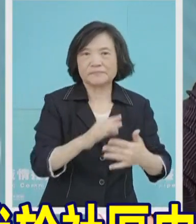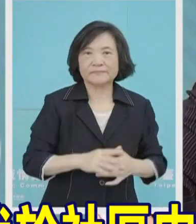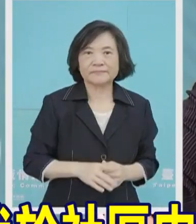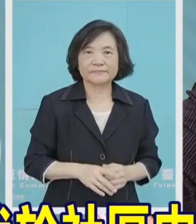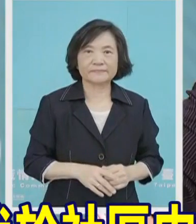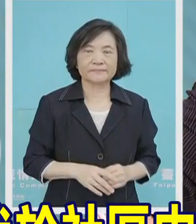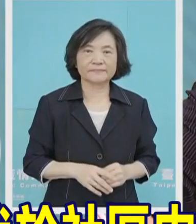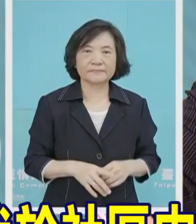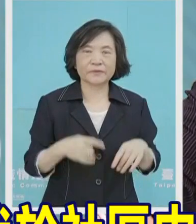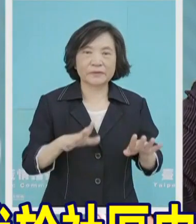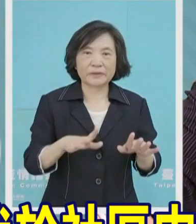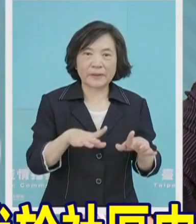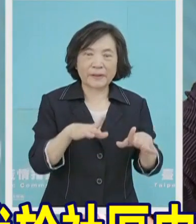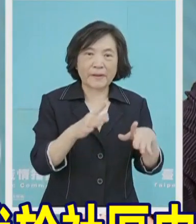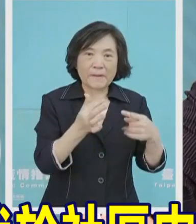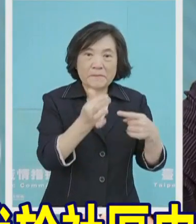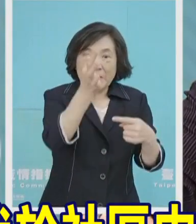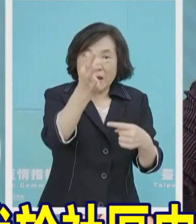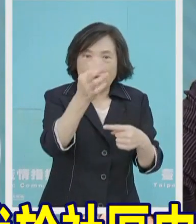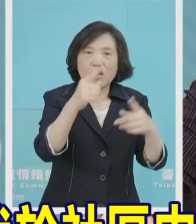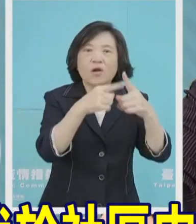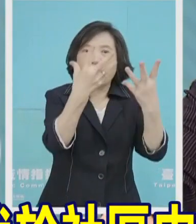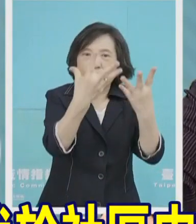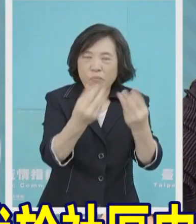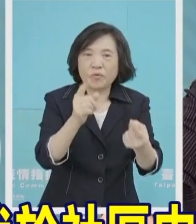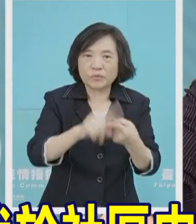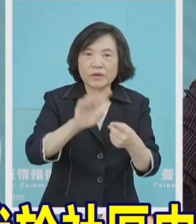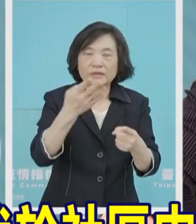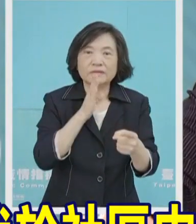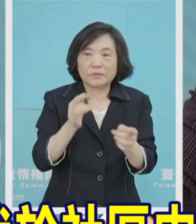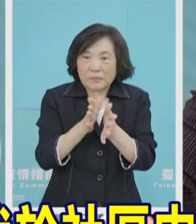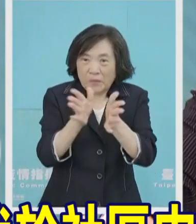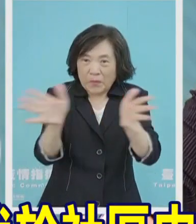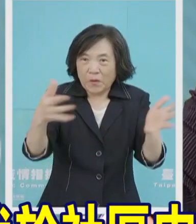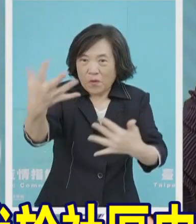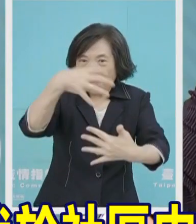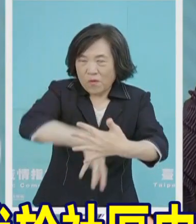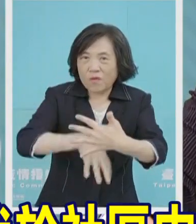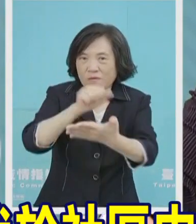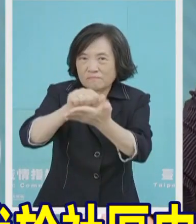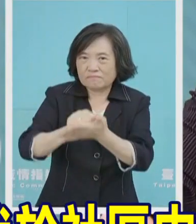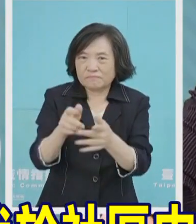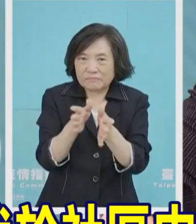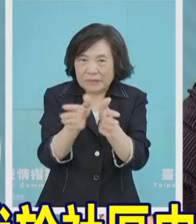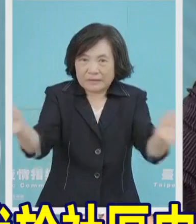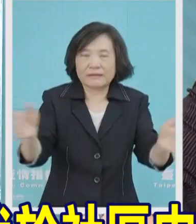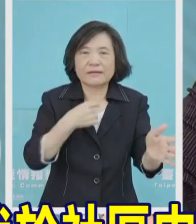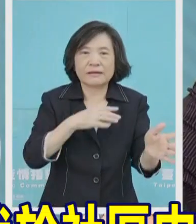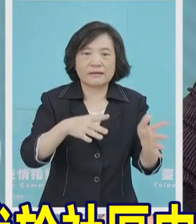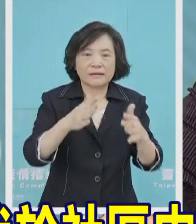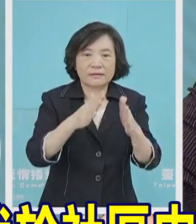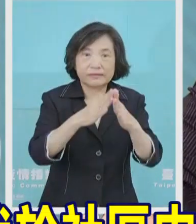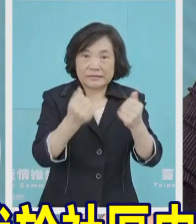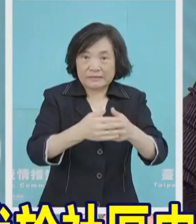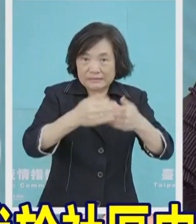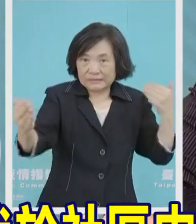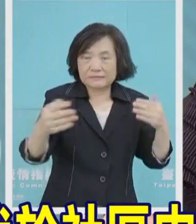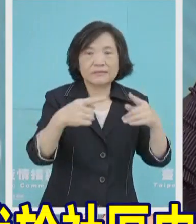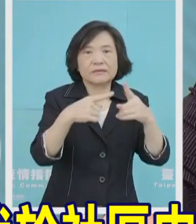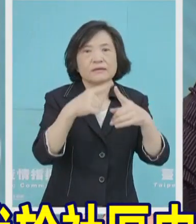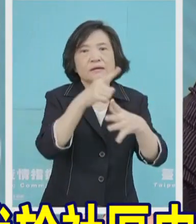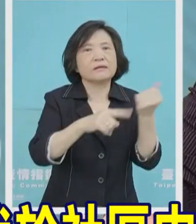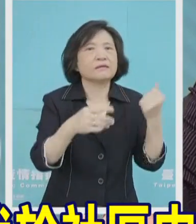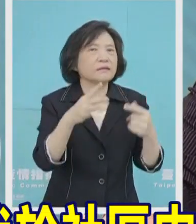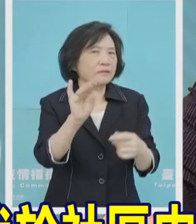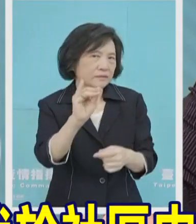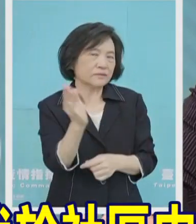确诊案例虽然减少哈，但是我们框列的范围越大，你知道，所以其实我们居家隔离人数都一样，维持在1000